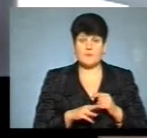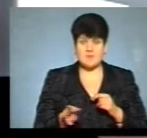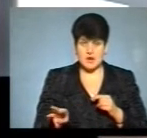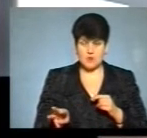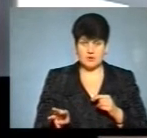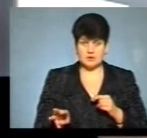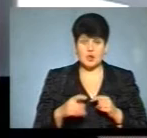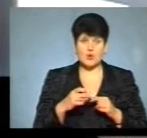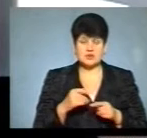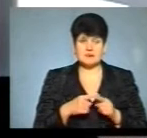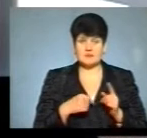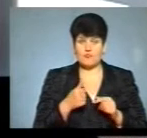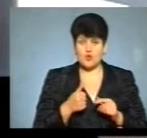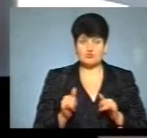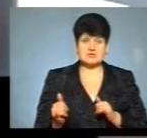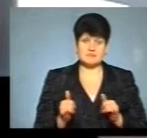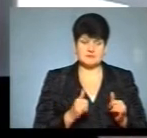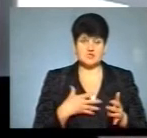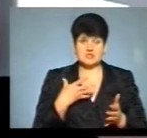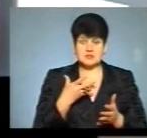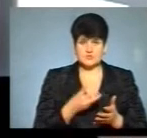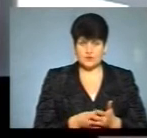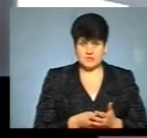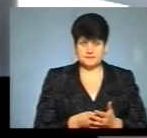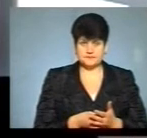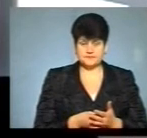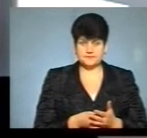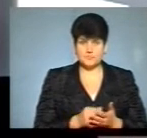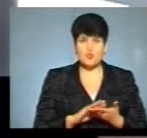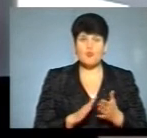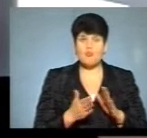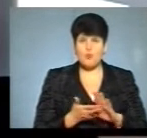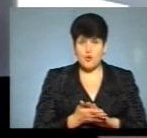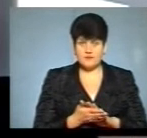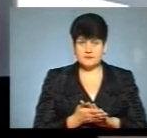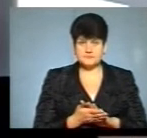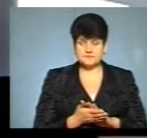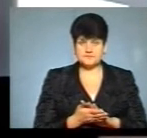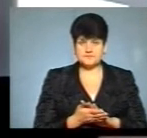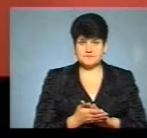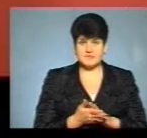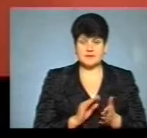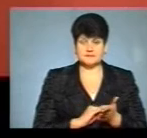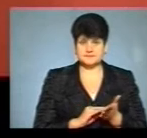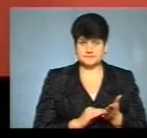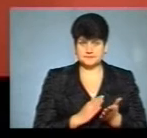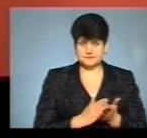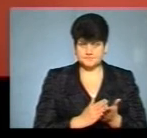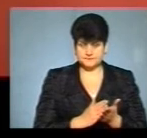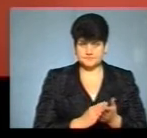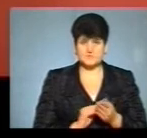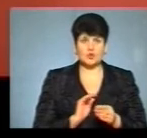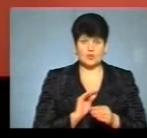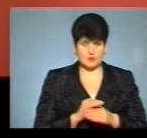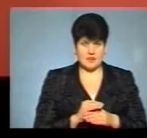півроку, забезпечити свої умови, які ми задекларували. Тобто додали